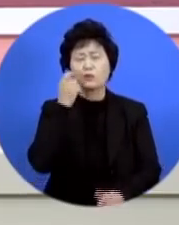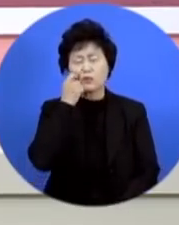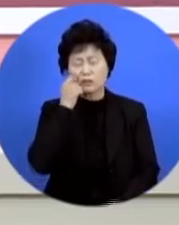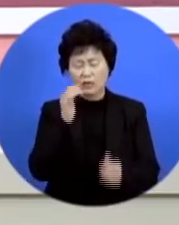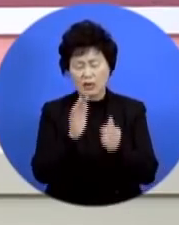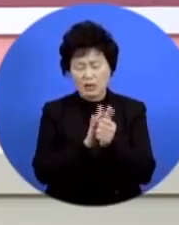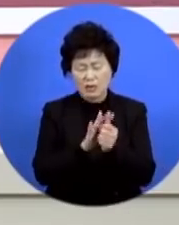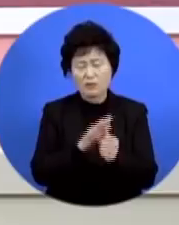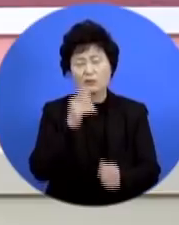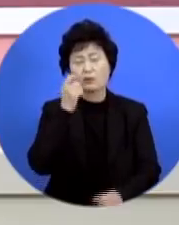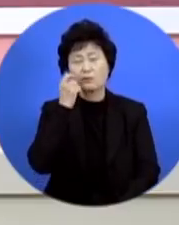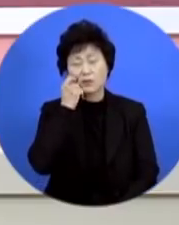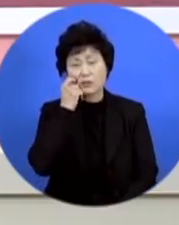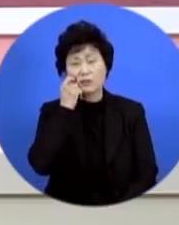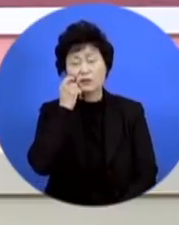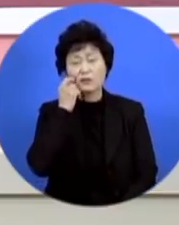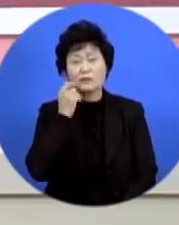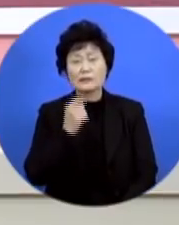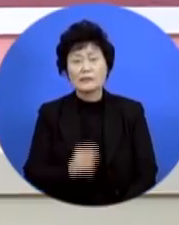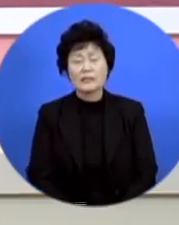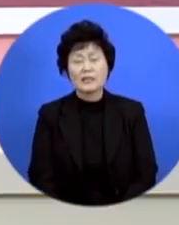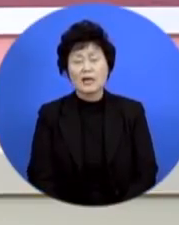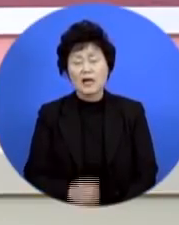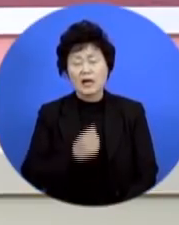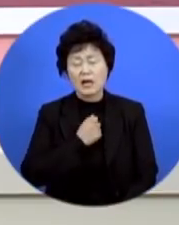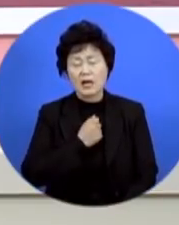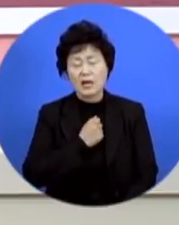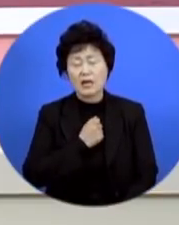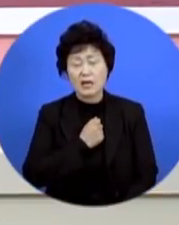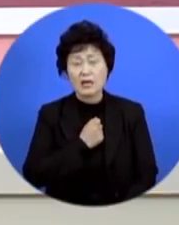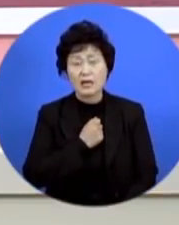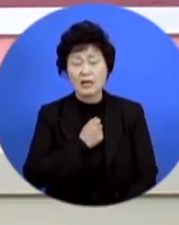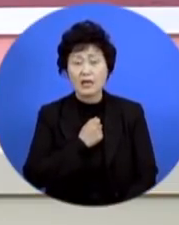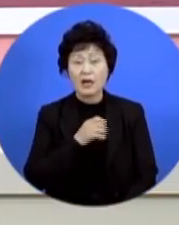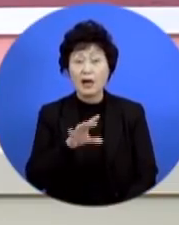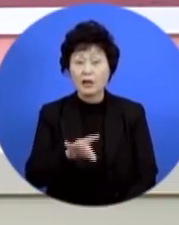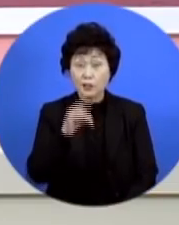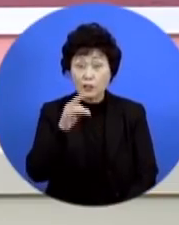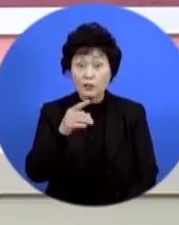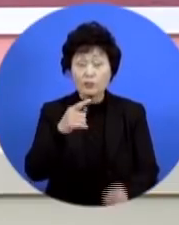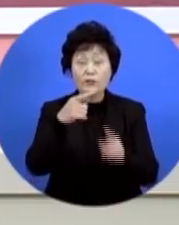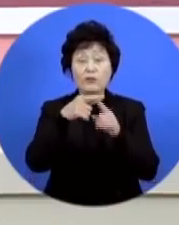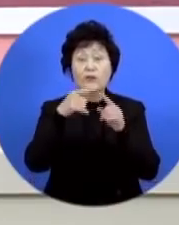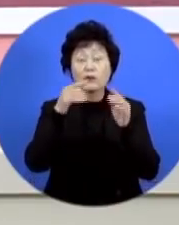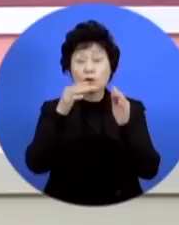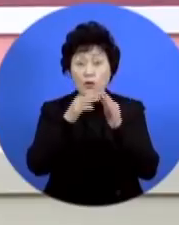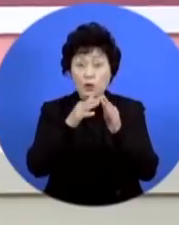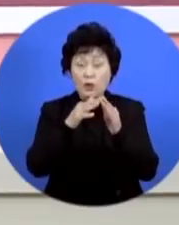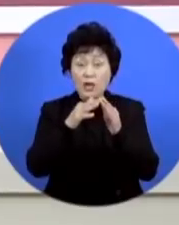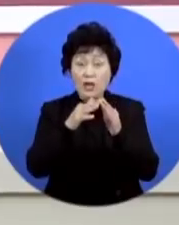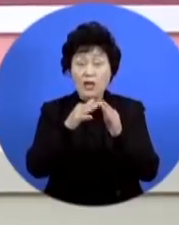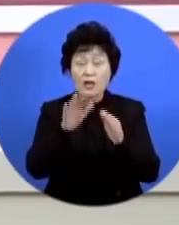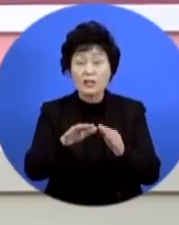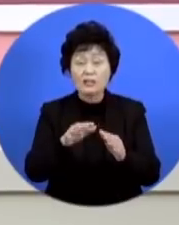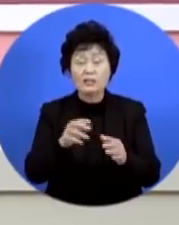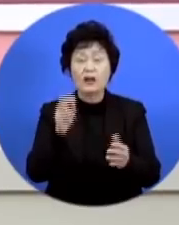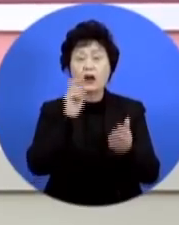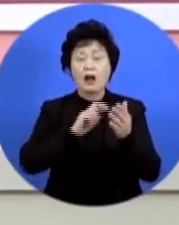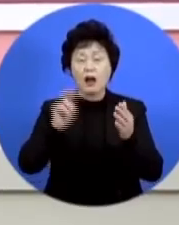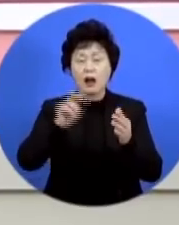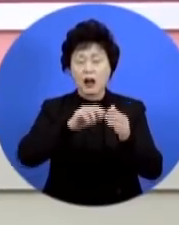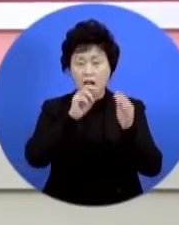격려하고 싶었고. 아, 그리고 그냥 생전 처음으로 막 예배당을 예배 성가대 하지 마라 이런 거를 정부 조치로